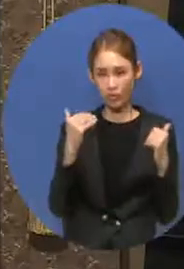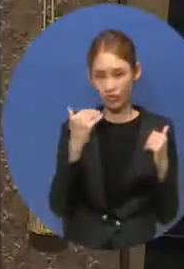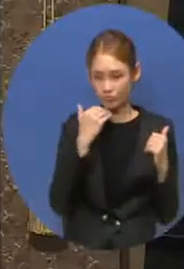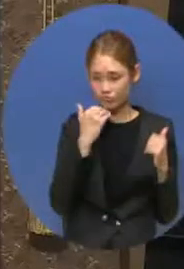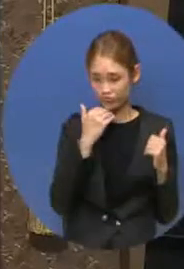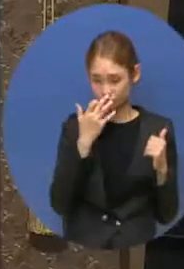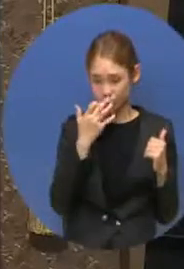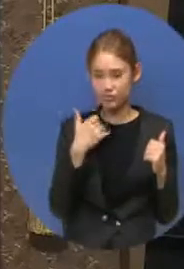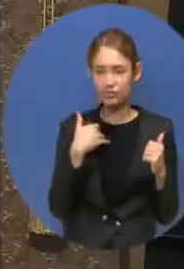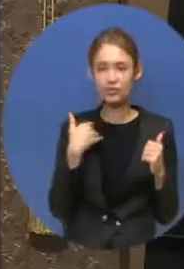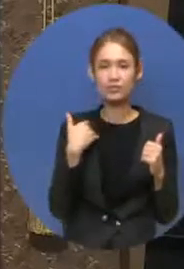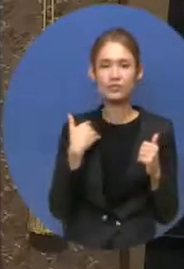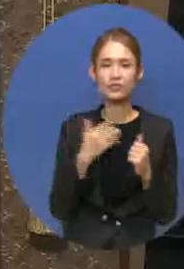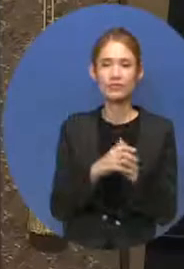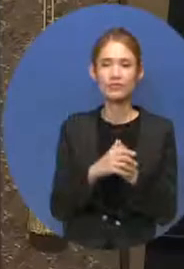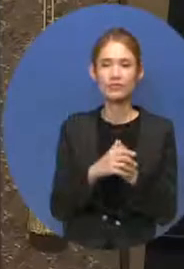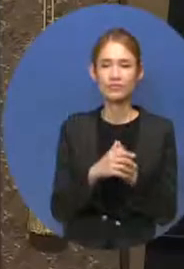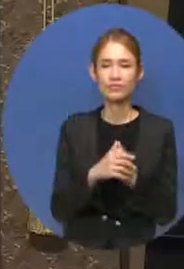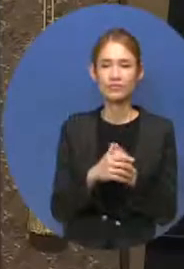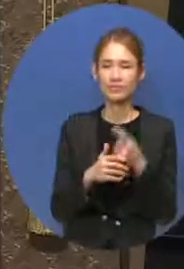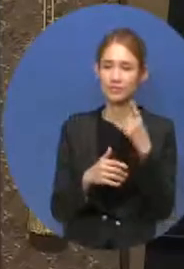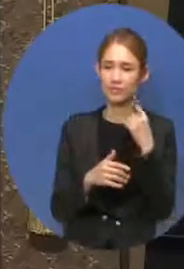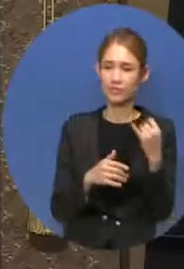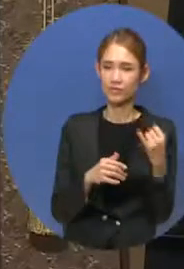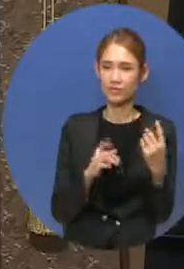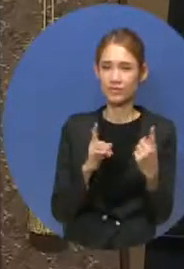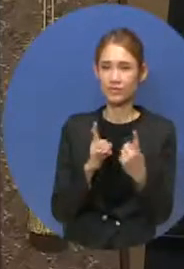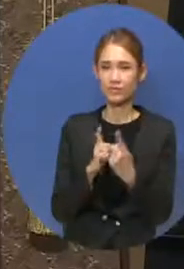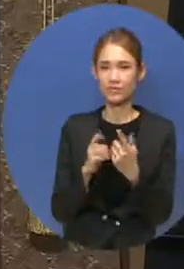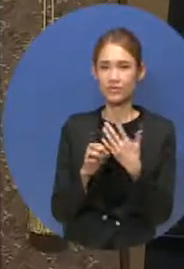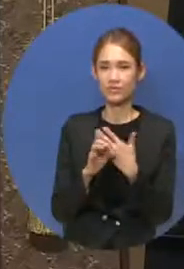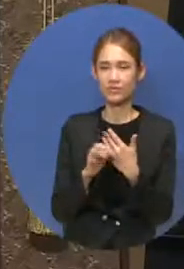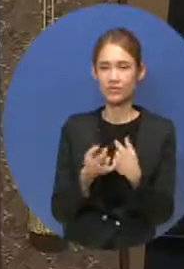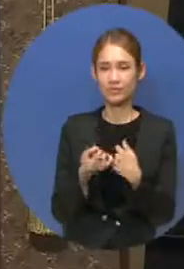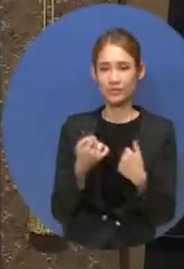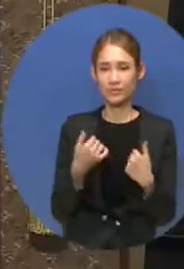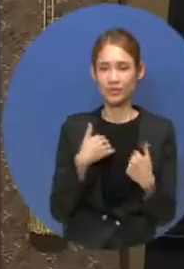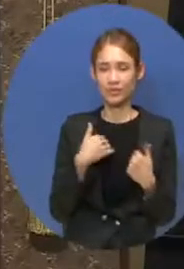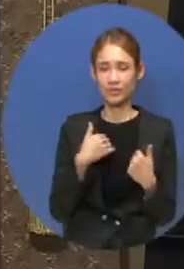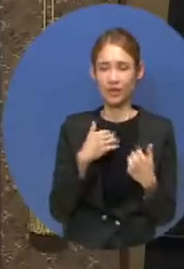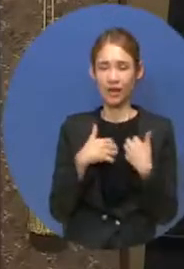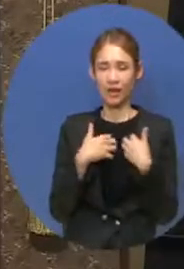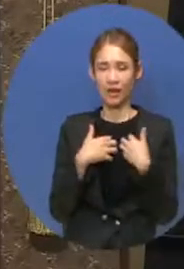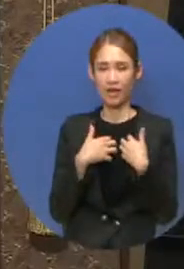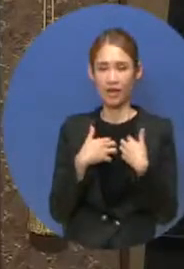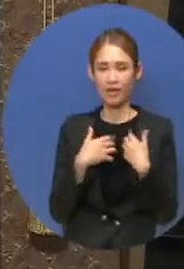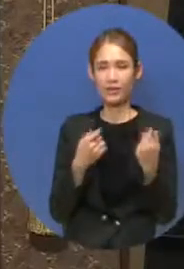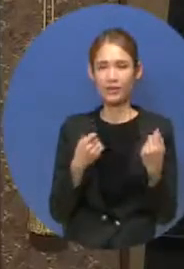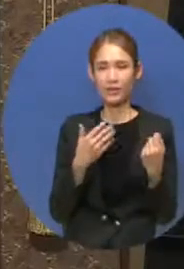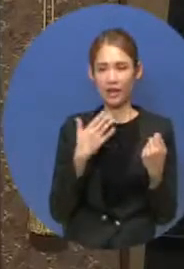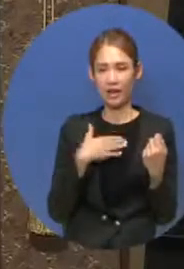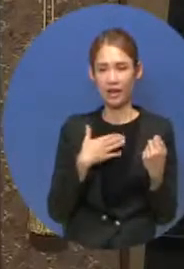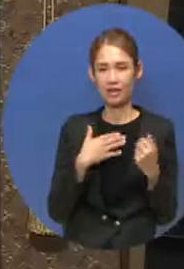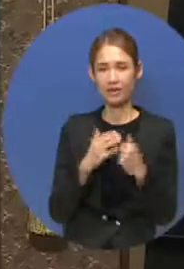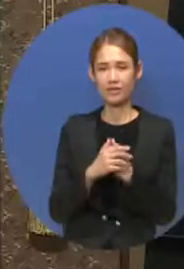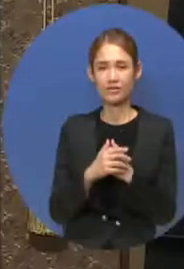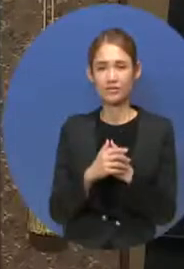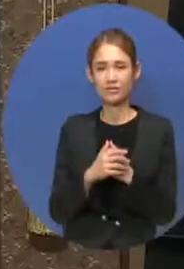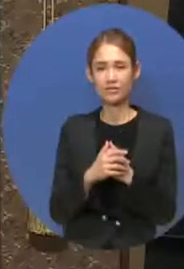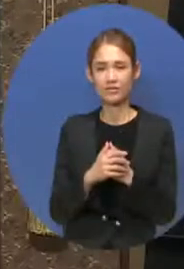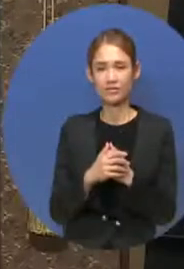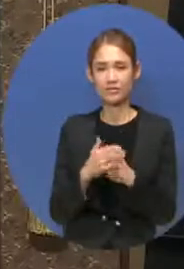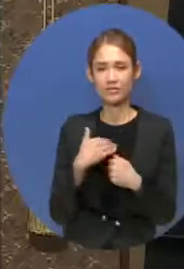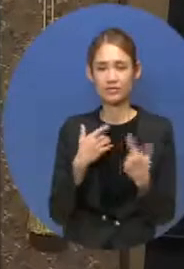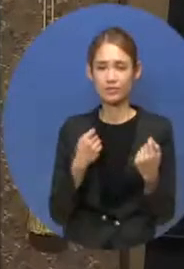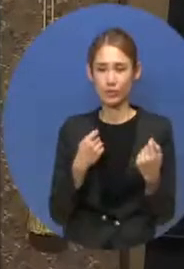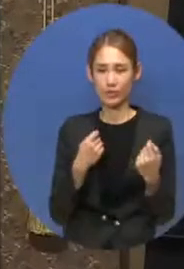잘 누군지 잘 구분을 잘 모르겠어요. 근데 어머니는 금방 알게 되겠더라고요. 네. 너무너무 반가워하시고